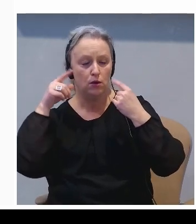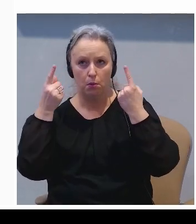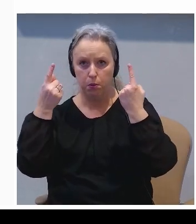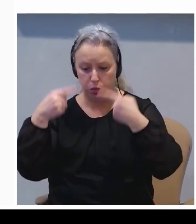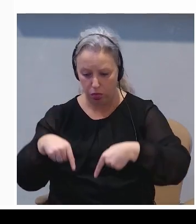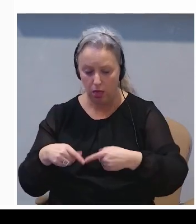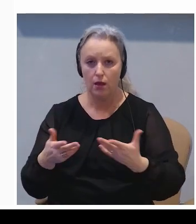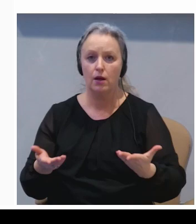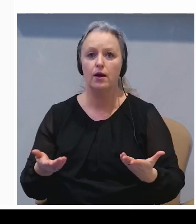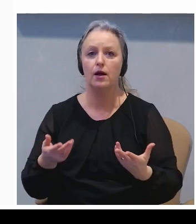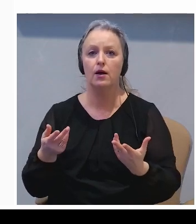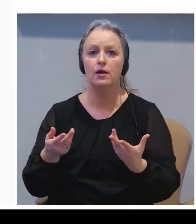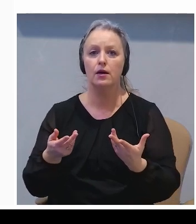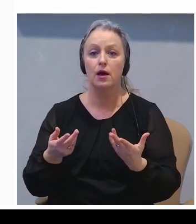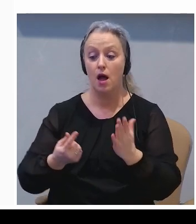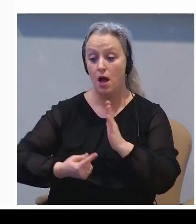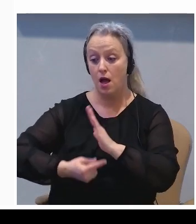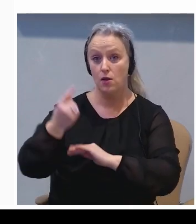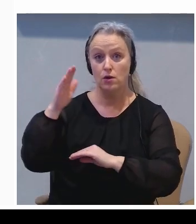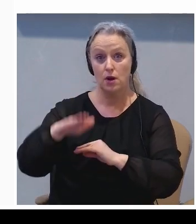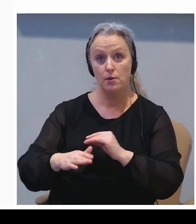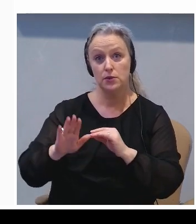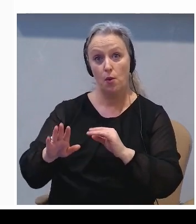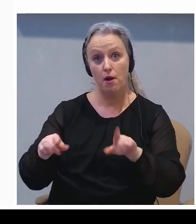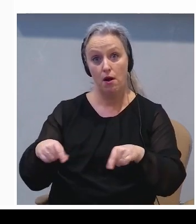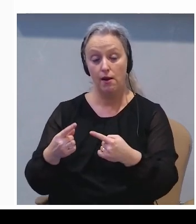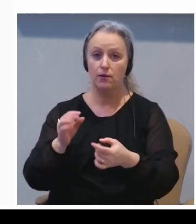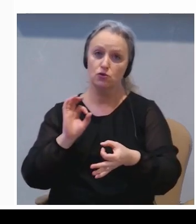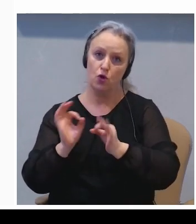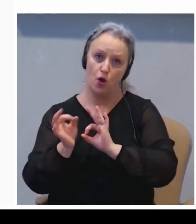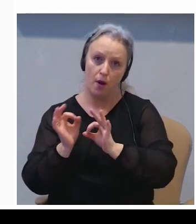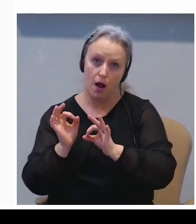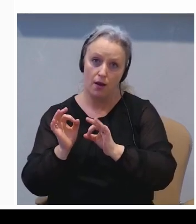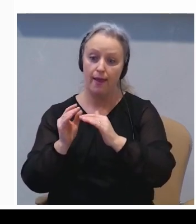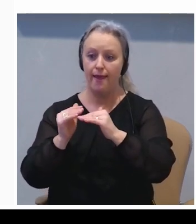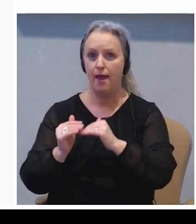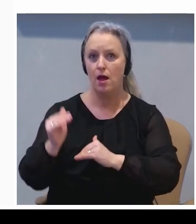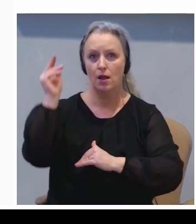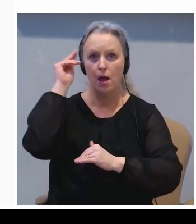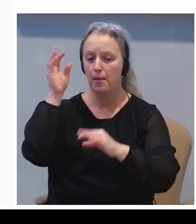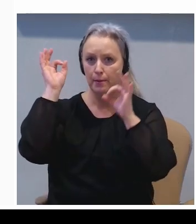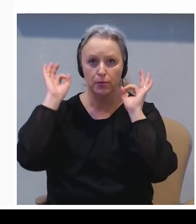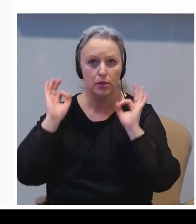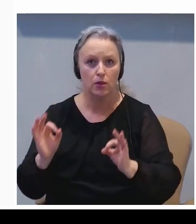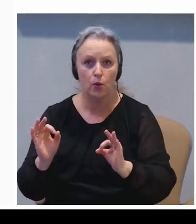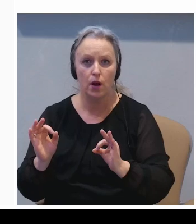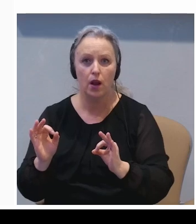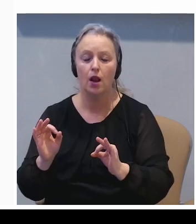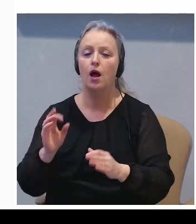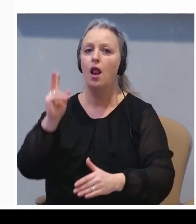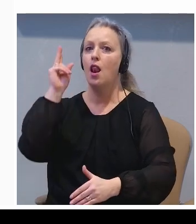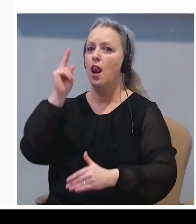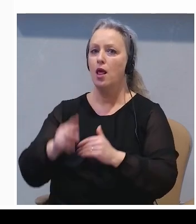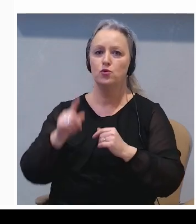learning, läheb. and then they regress. Kõigepealt And on lapse during this areng plateau normaalne, phase, the siis ei kids õpi ta enam stop midagi ja sleeping, lõpuks are very hakkavad excited, oskused and